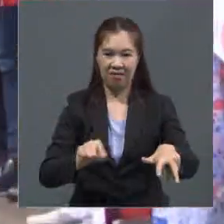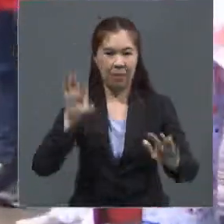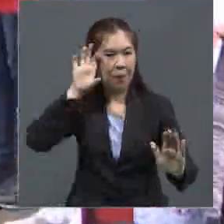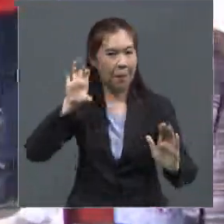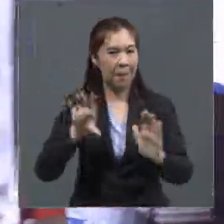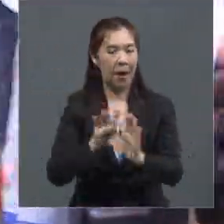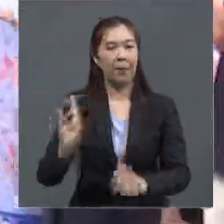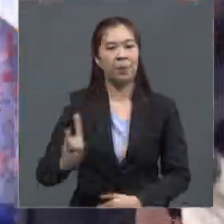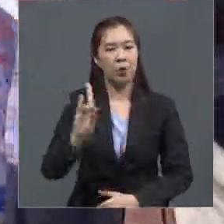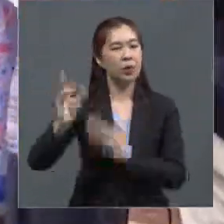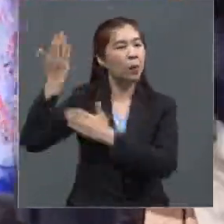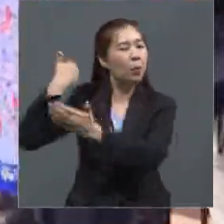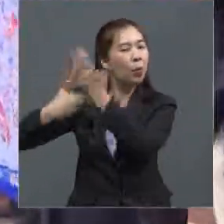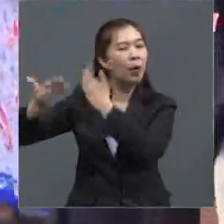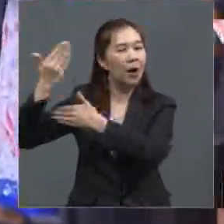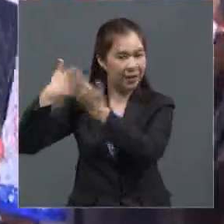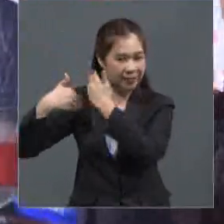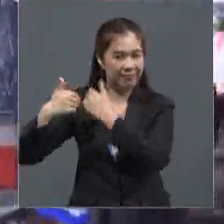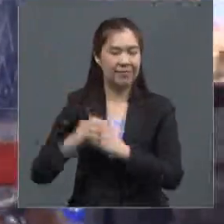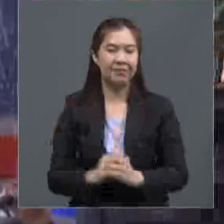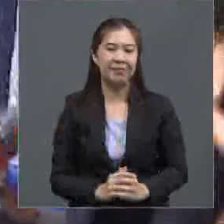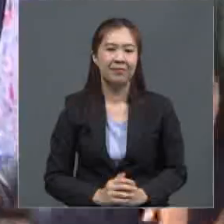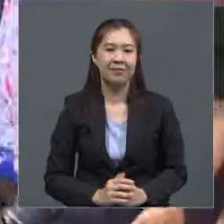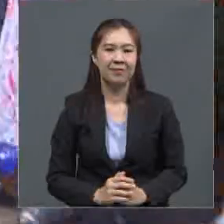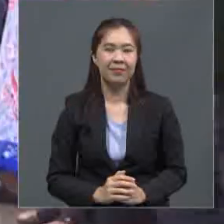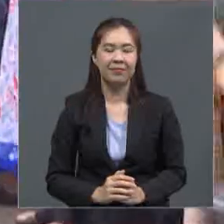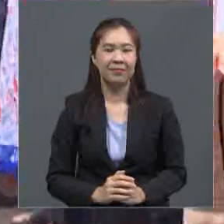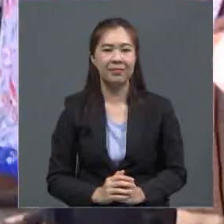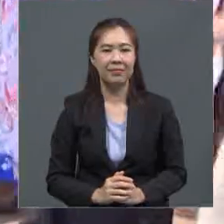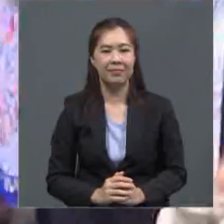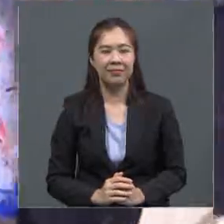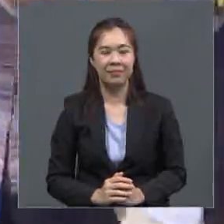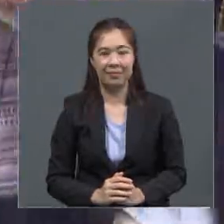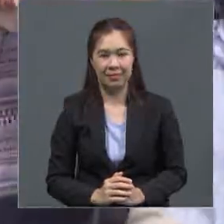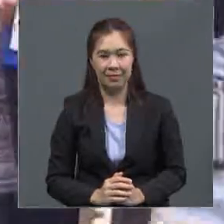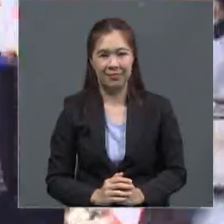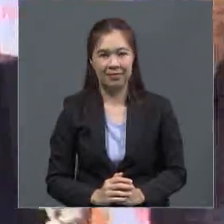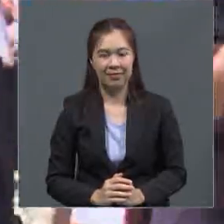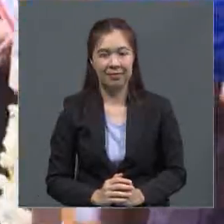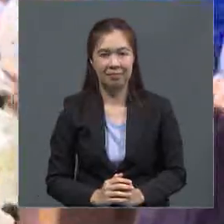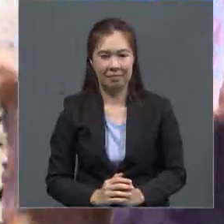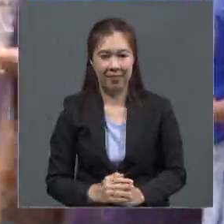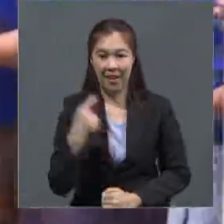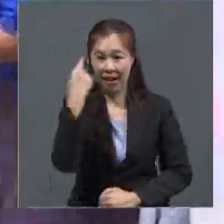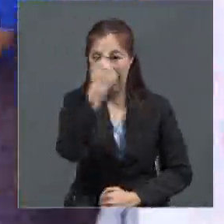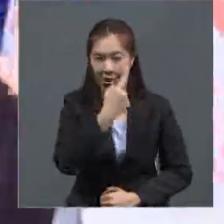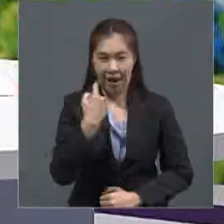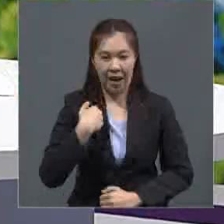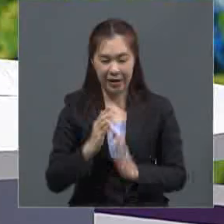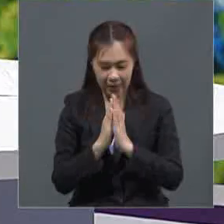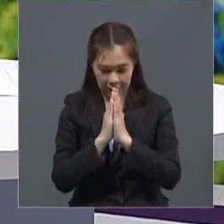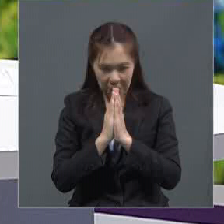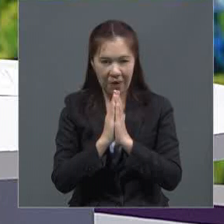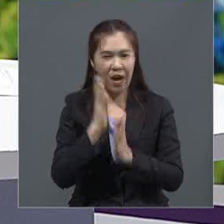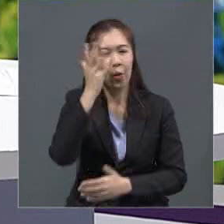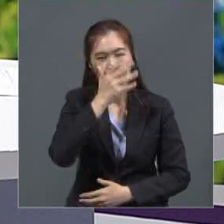สัตว์ในตำนานด้วยครับอถ้าพูดถึงคนที่ไหว้สวยเห็นมั้ยคะใครคะ